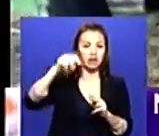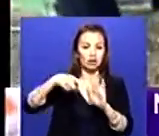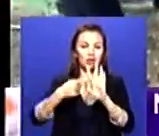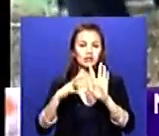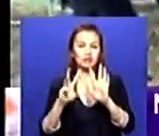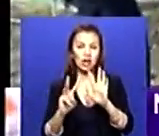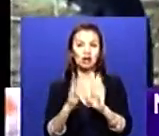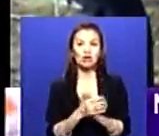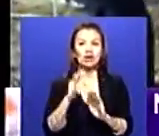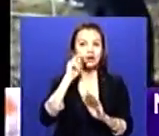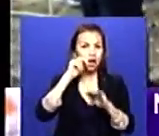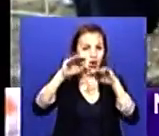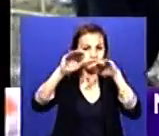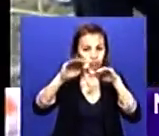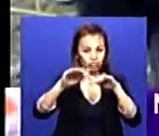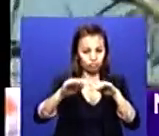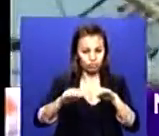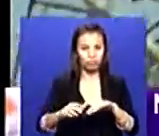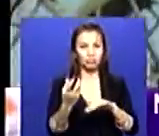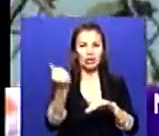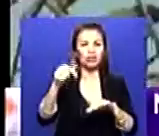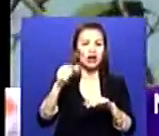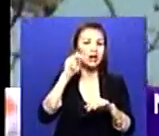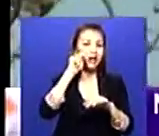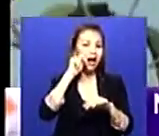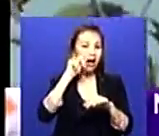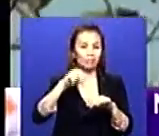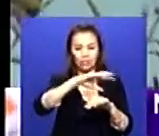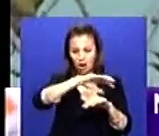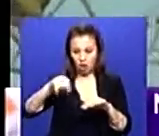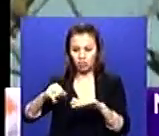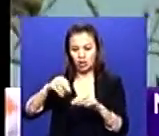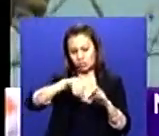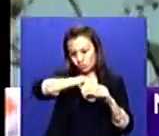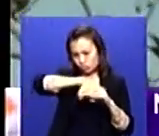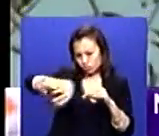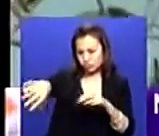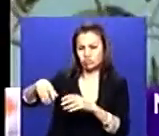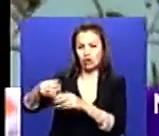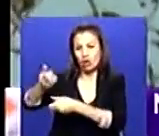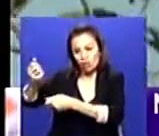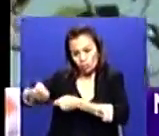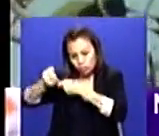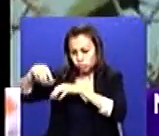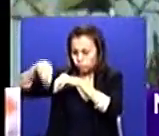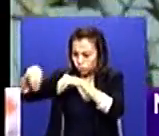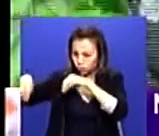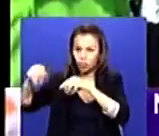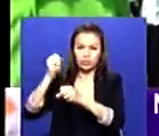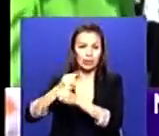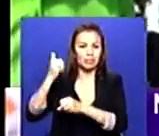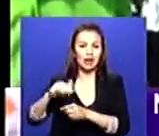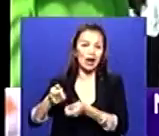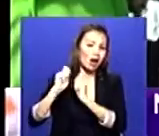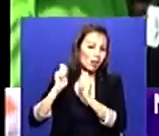ระดับลงอย่างรวดเร็วจนตื้นเขินไม่สามารถนำน้ำมาใช้ในการเกษตรและอุปโภคบริโภคได้อย่างเพียงพอโดยน